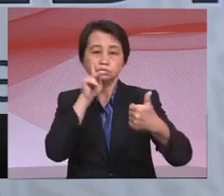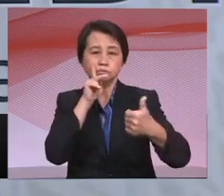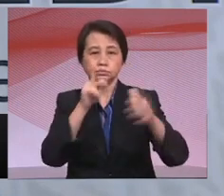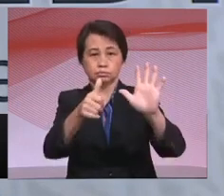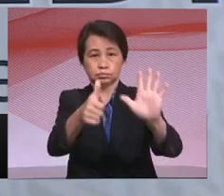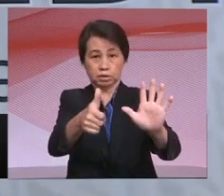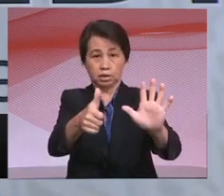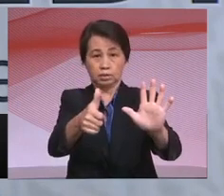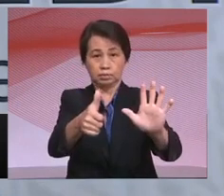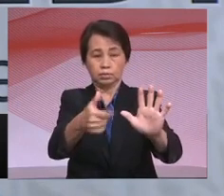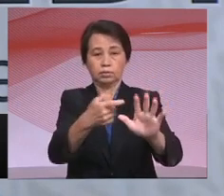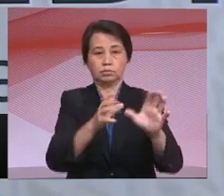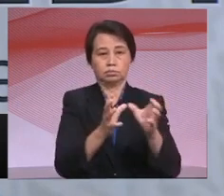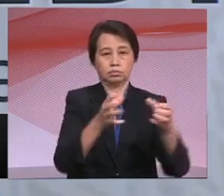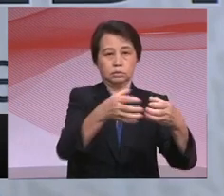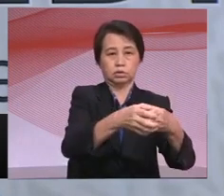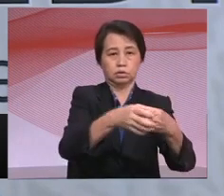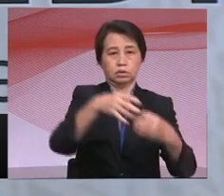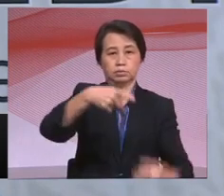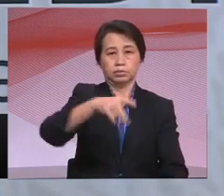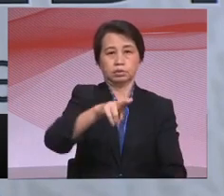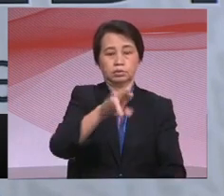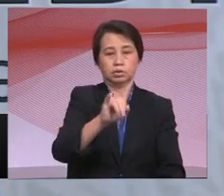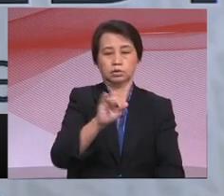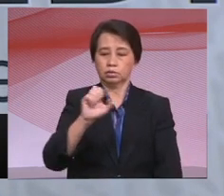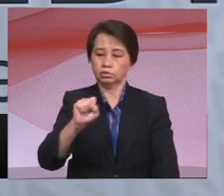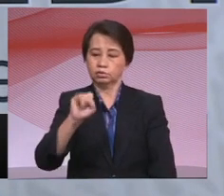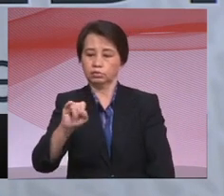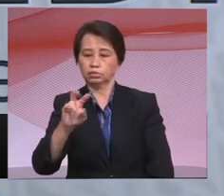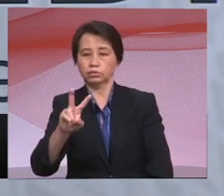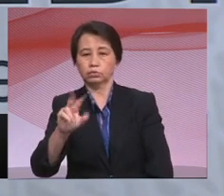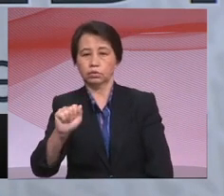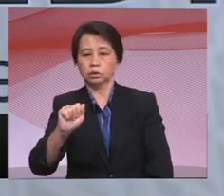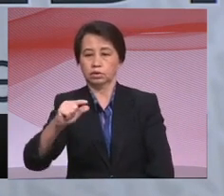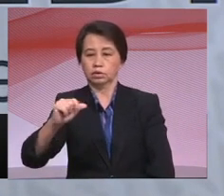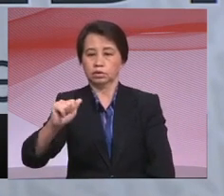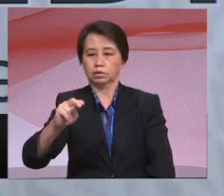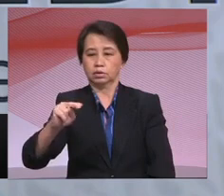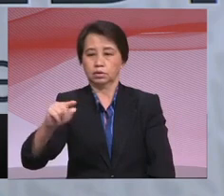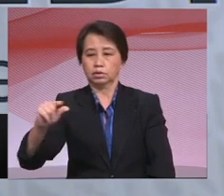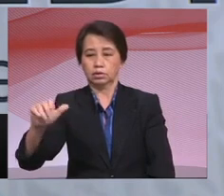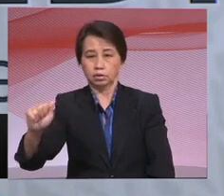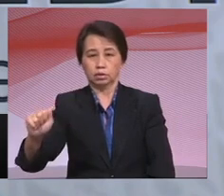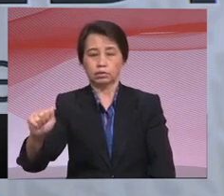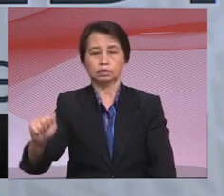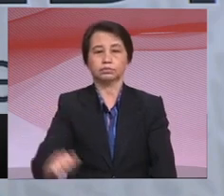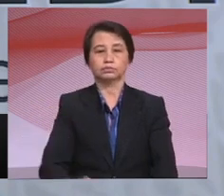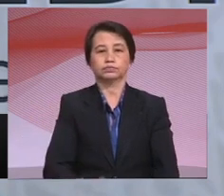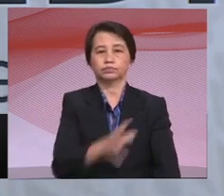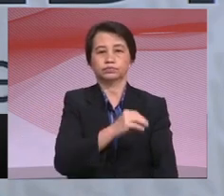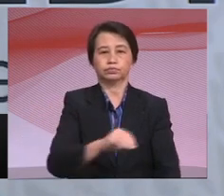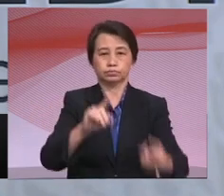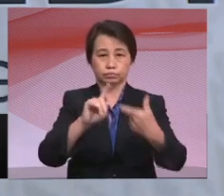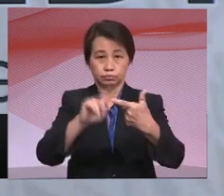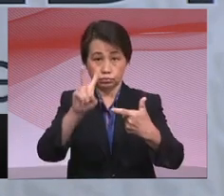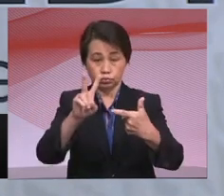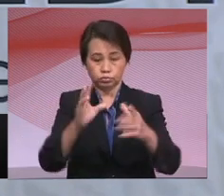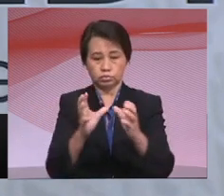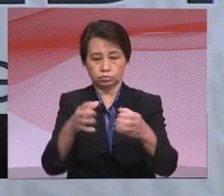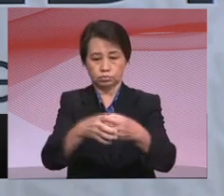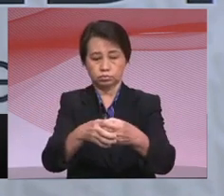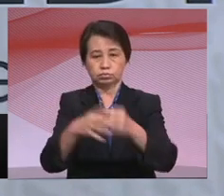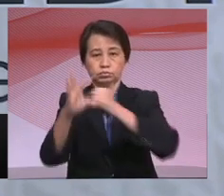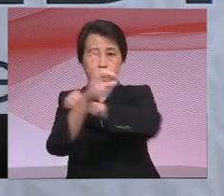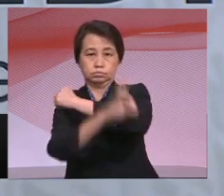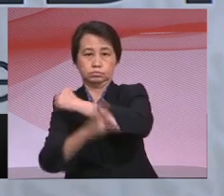6 kes daripada kluster PUI Siva Gangga seperti yang diperincikan di bawah nanti. Yang kedua ialah di Negeri